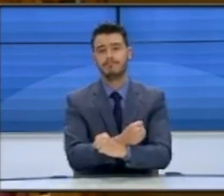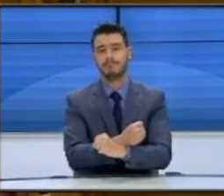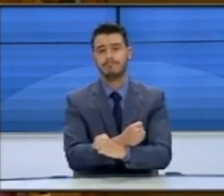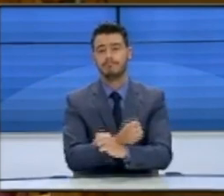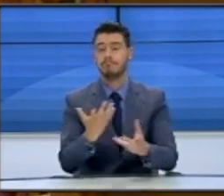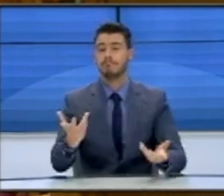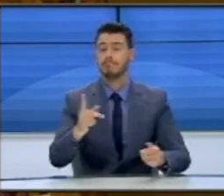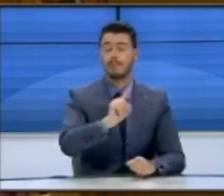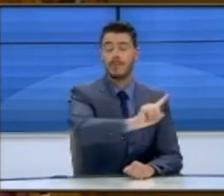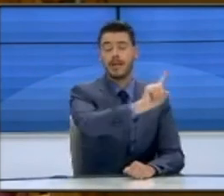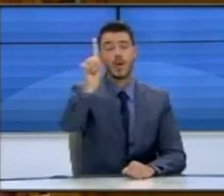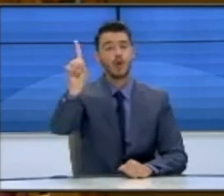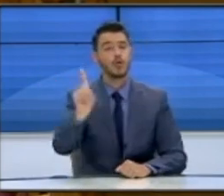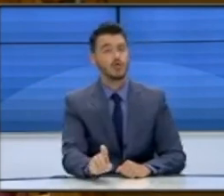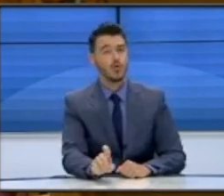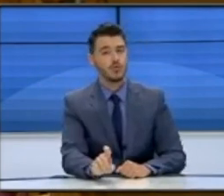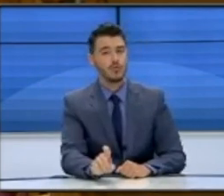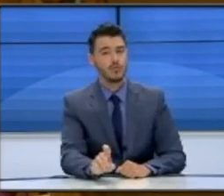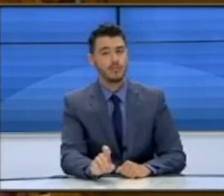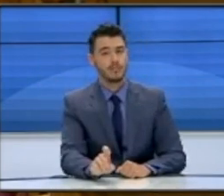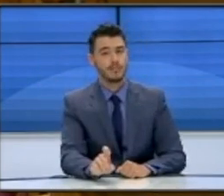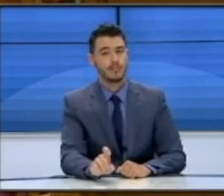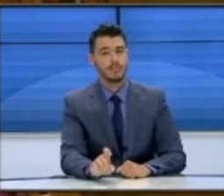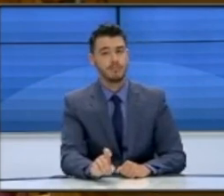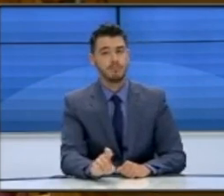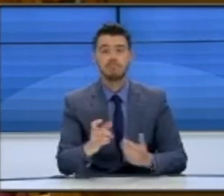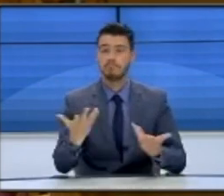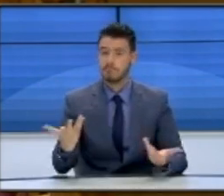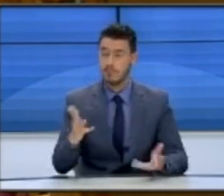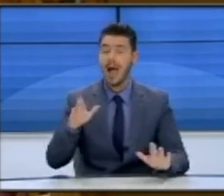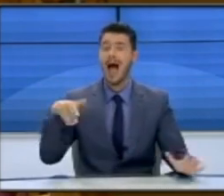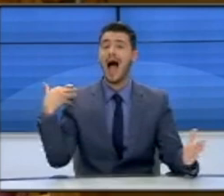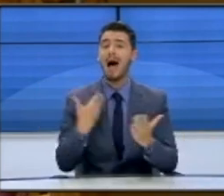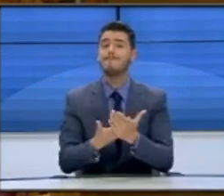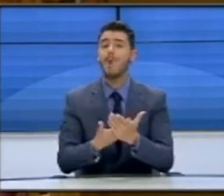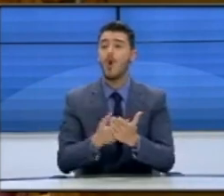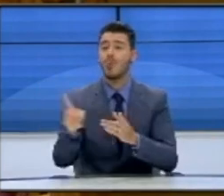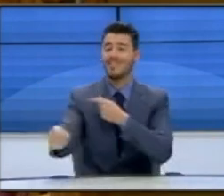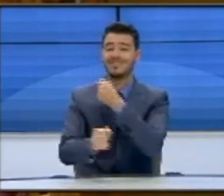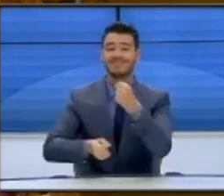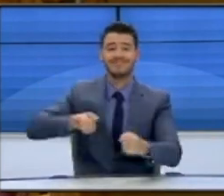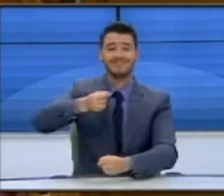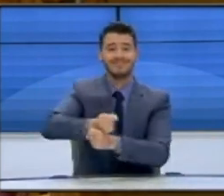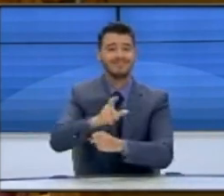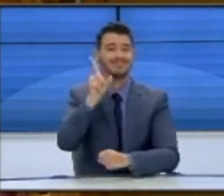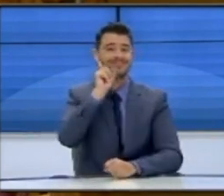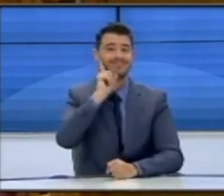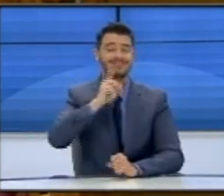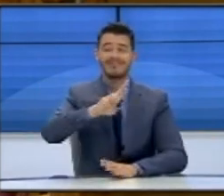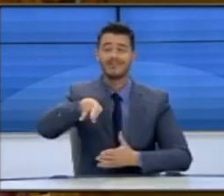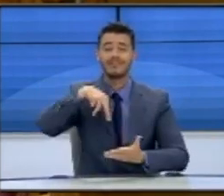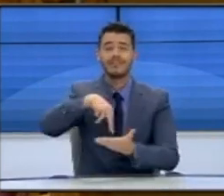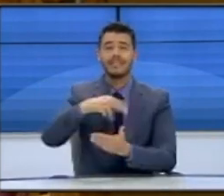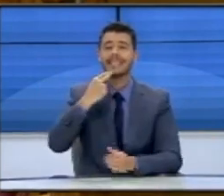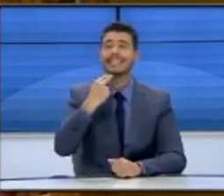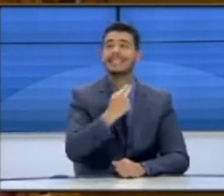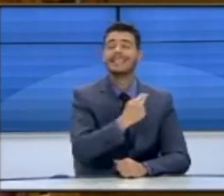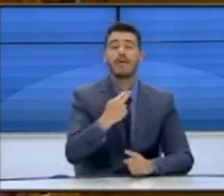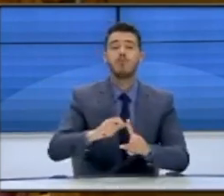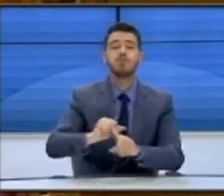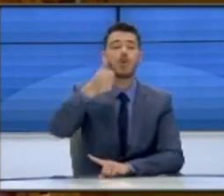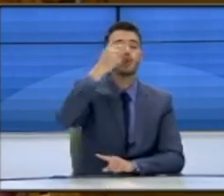τελικά αυτό να συνιστά και την καλύτερη απόδειξη του τι σημαίνει τελικά πρόοδος.